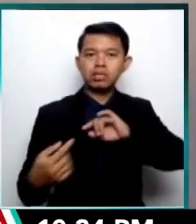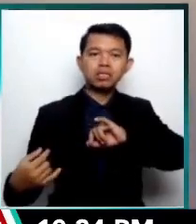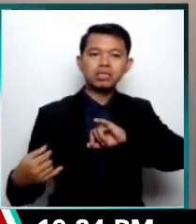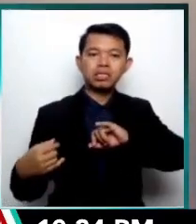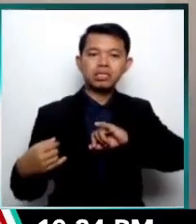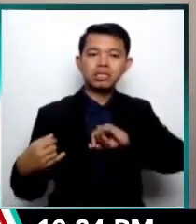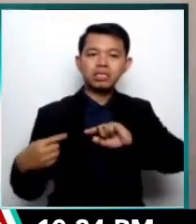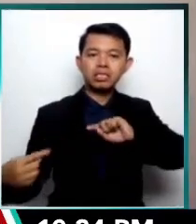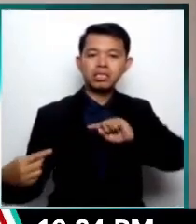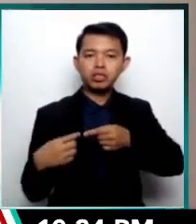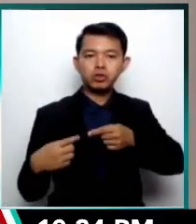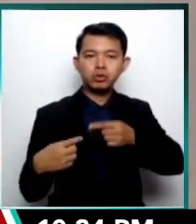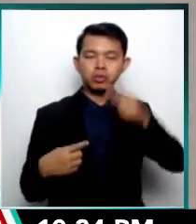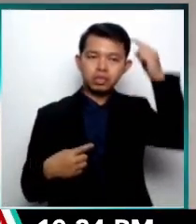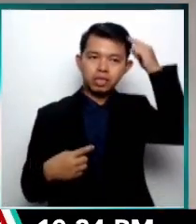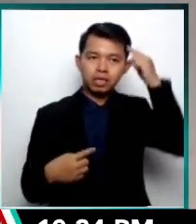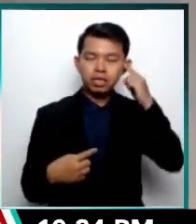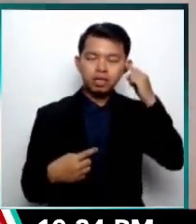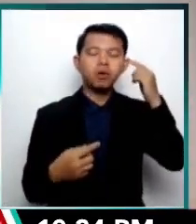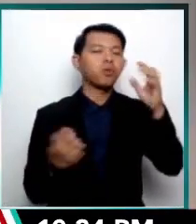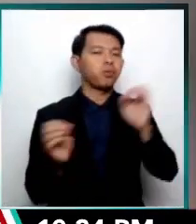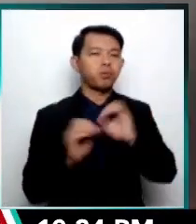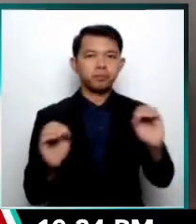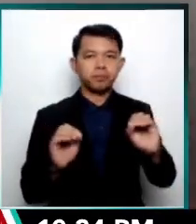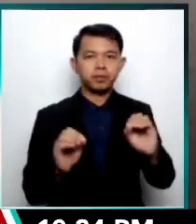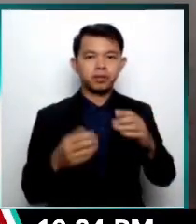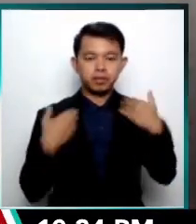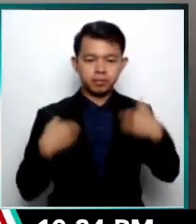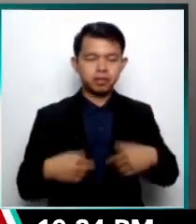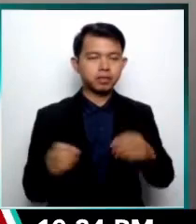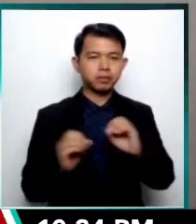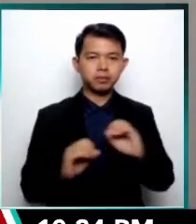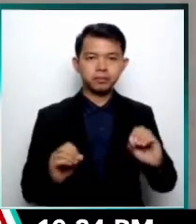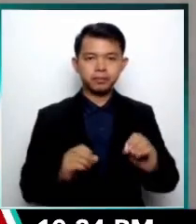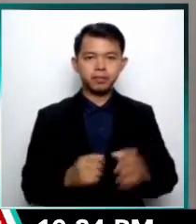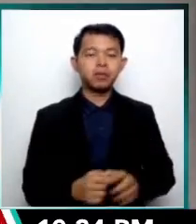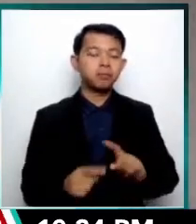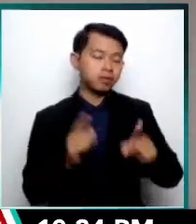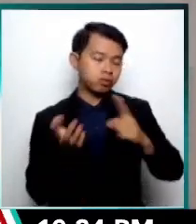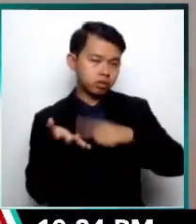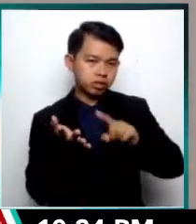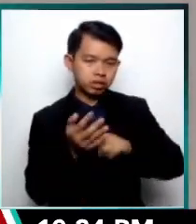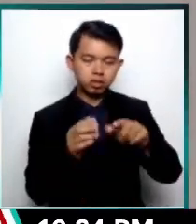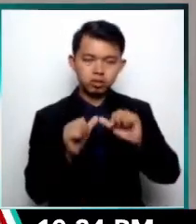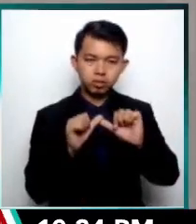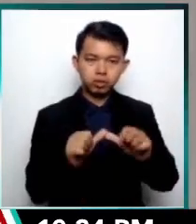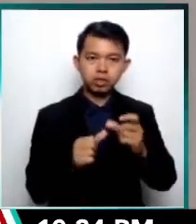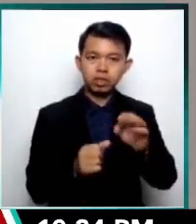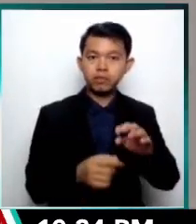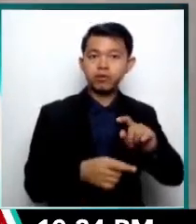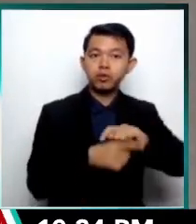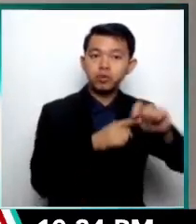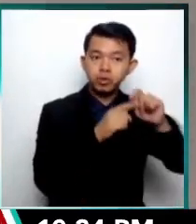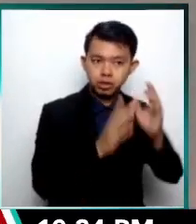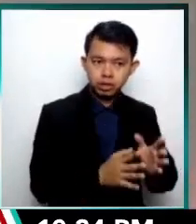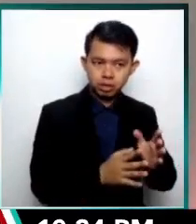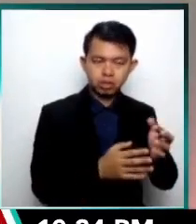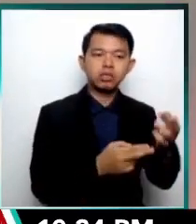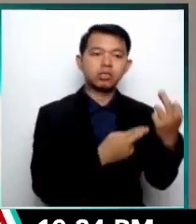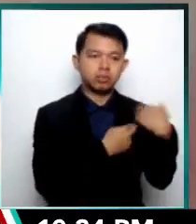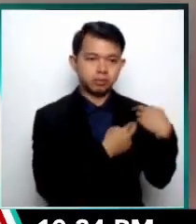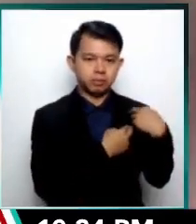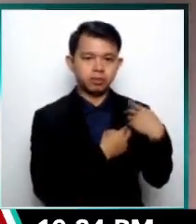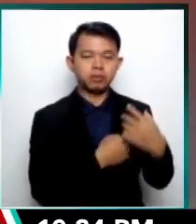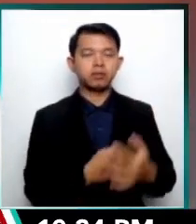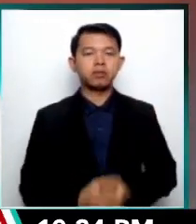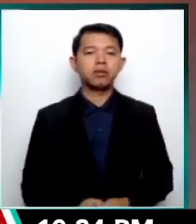Pero tuloy ang investigasyon para malaman kung may pananagutan ang mga trainer ng biktima. Nangako naman ang PCG na pananagutin ang mga